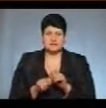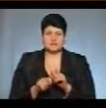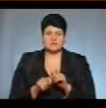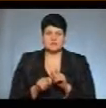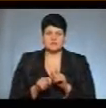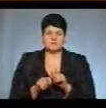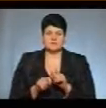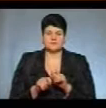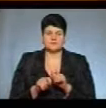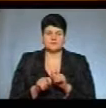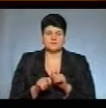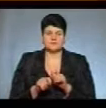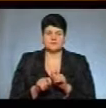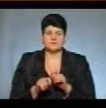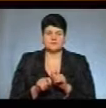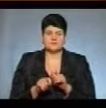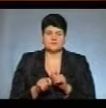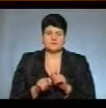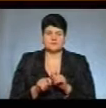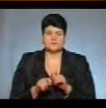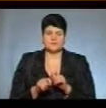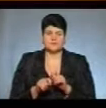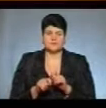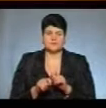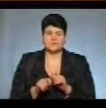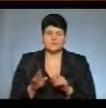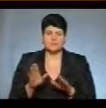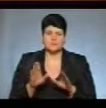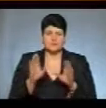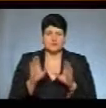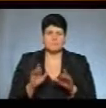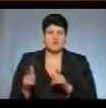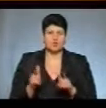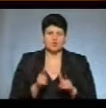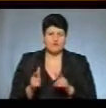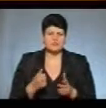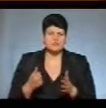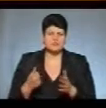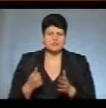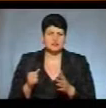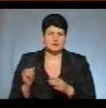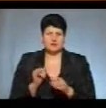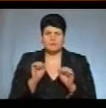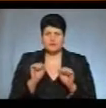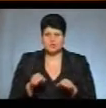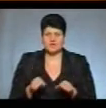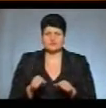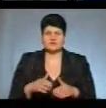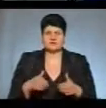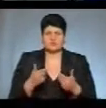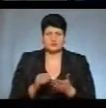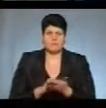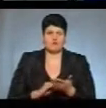мовити, з процесуальним прокурором підготуватися і, можливо, звернутися